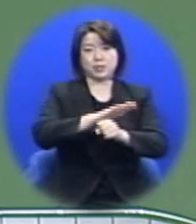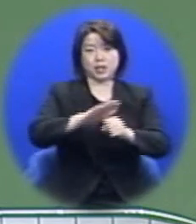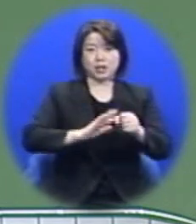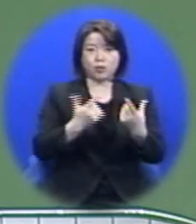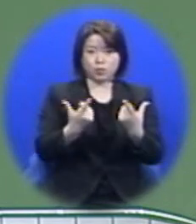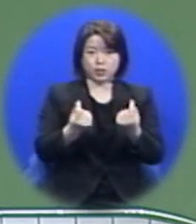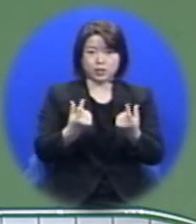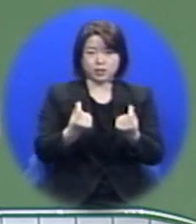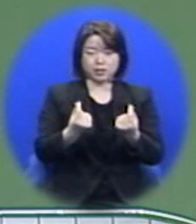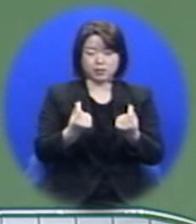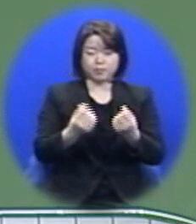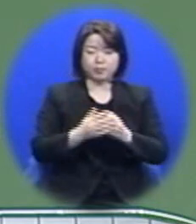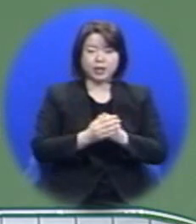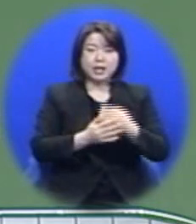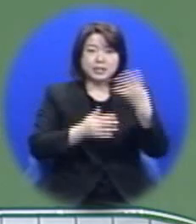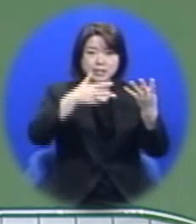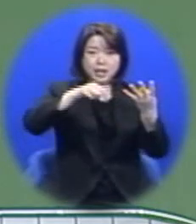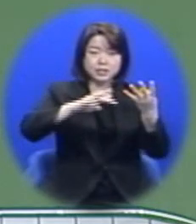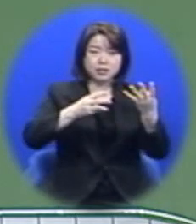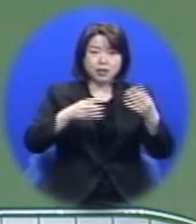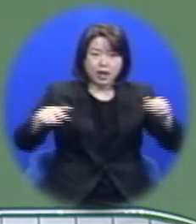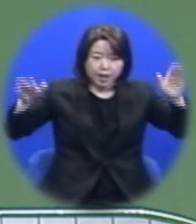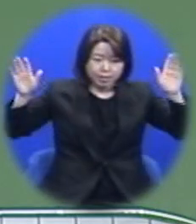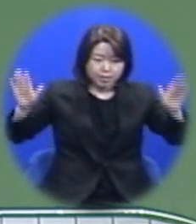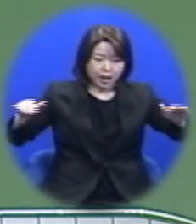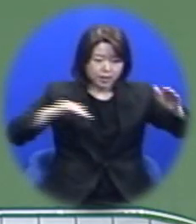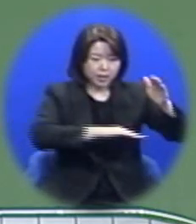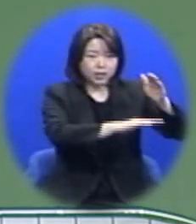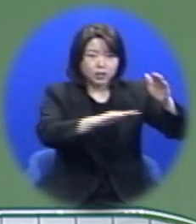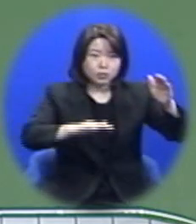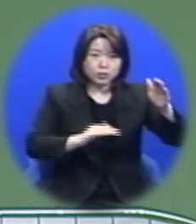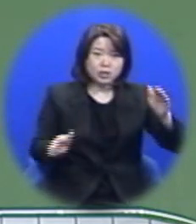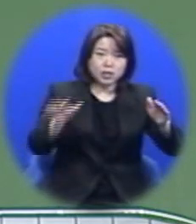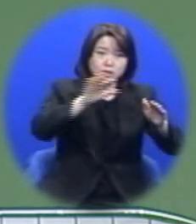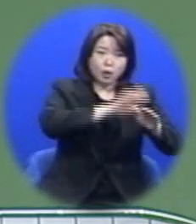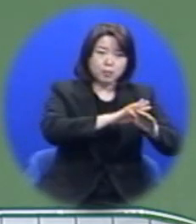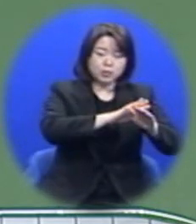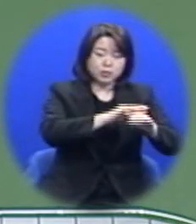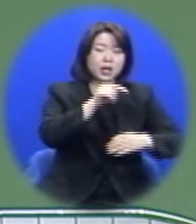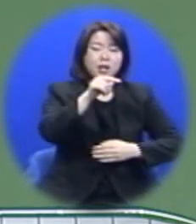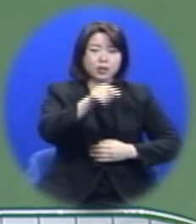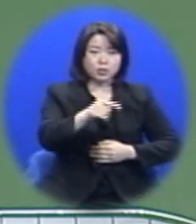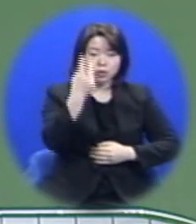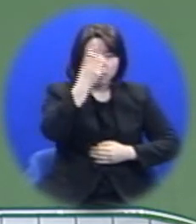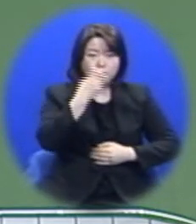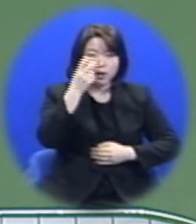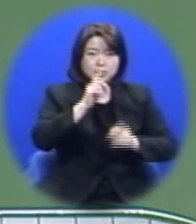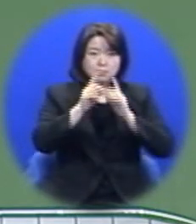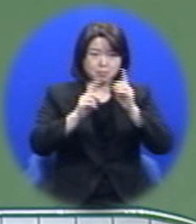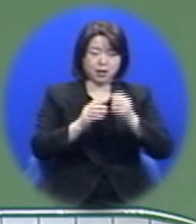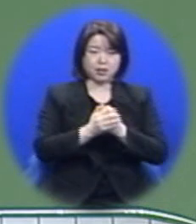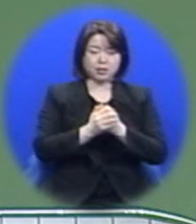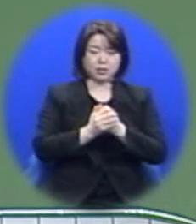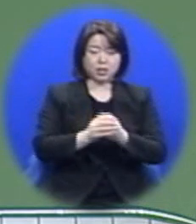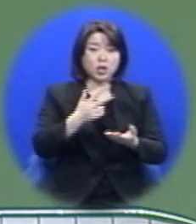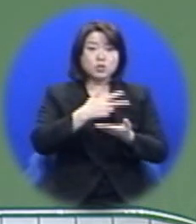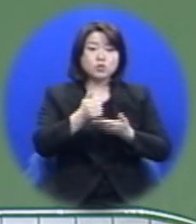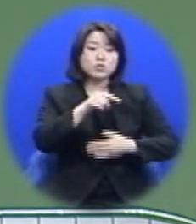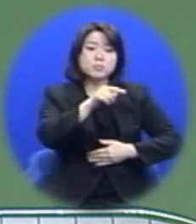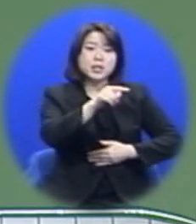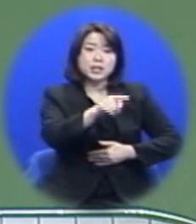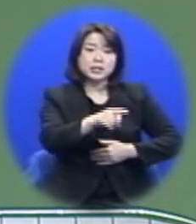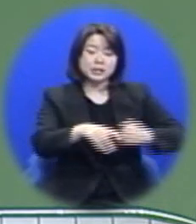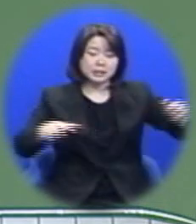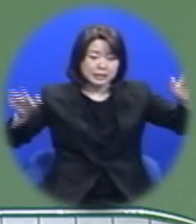그 날개의 깃으로 우리를 덮으시는 하나님의 보호하심을 말씀하고 있습니다. 주님이 그의 깃으로